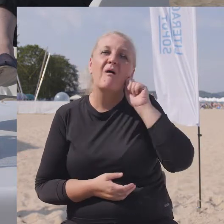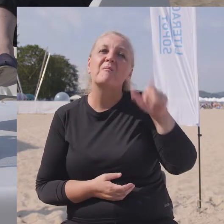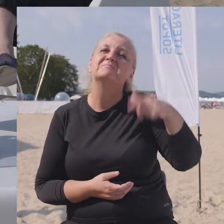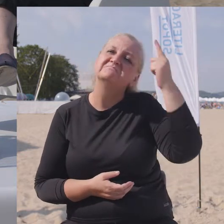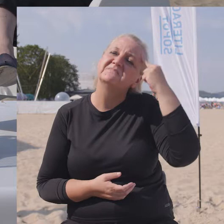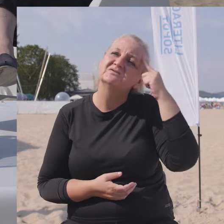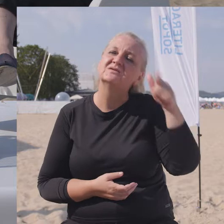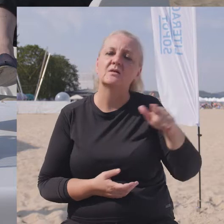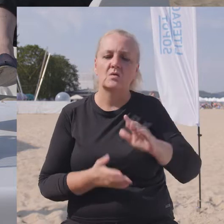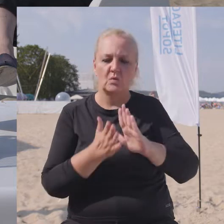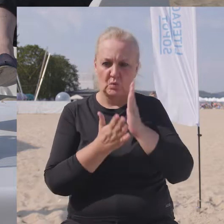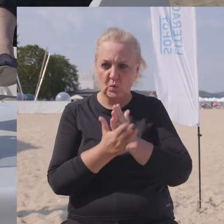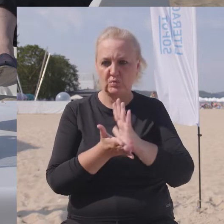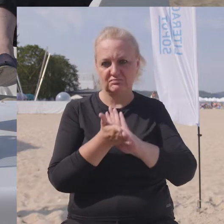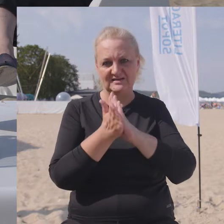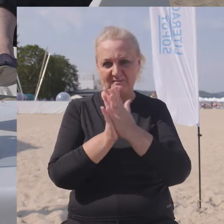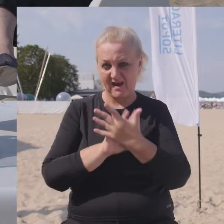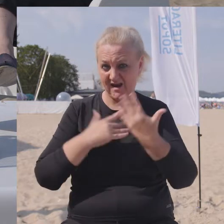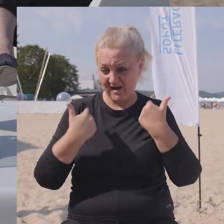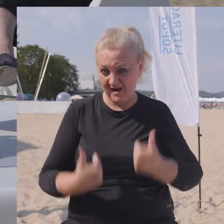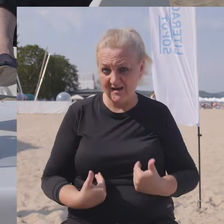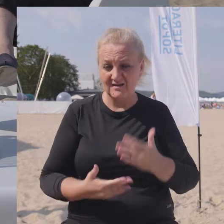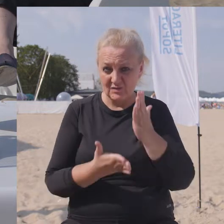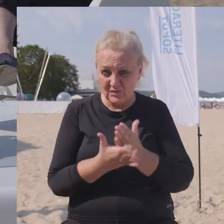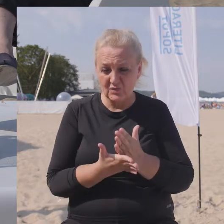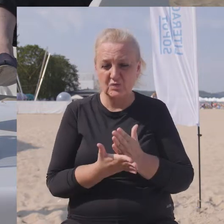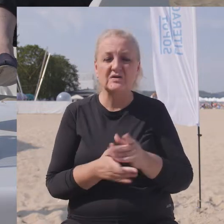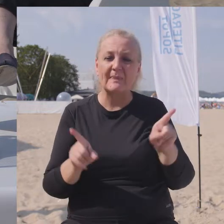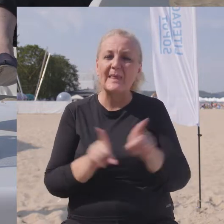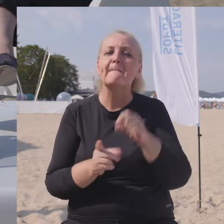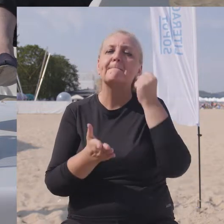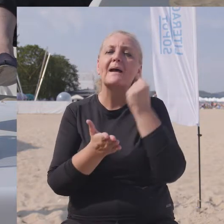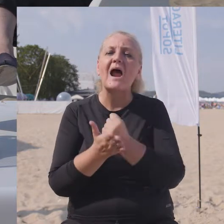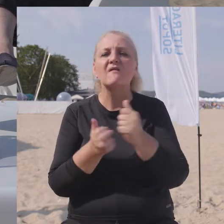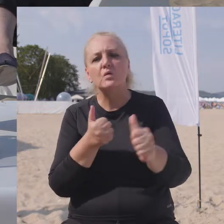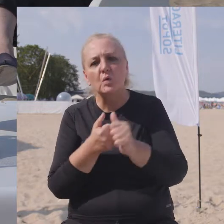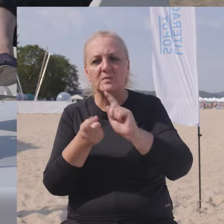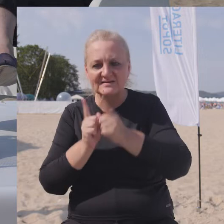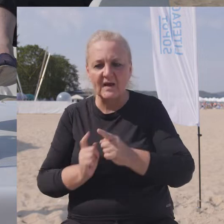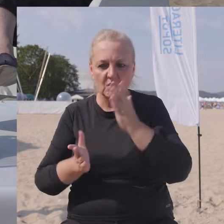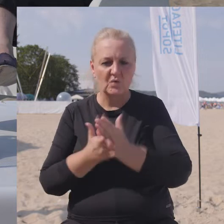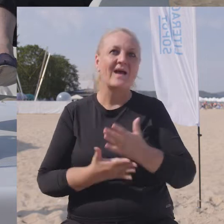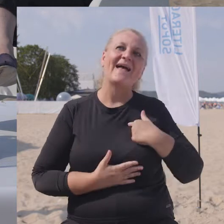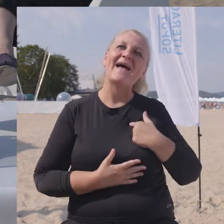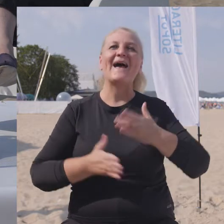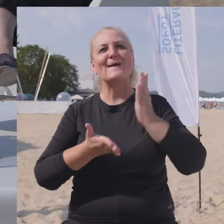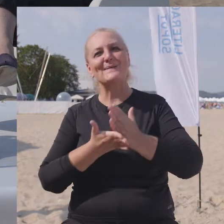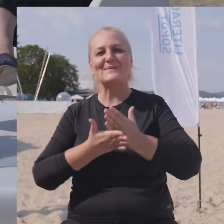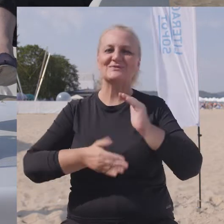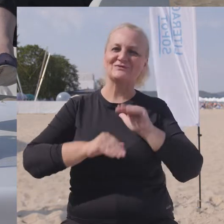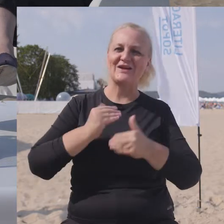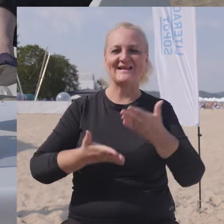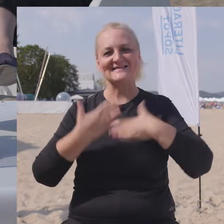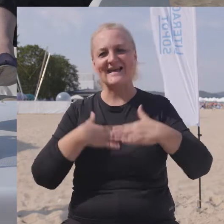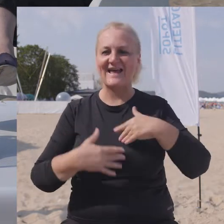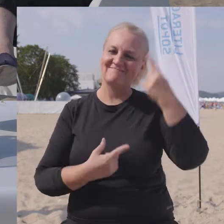po przejściu tranzycji całego tego oficjalnego, również prawnego procesu będzie wreszcie szczęśliwa, no bo doprowadzi do